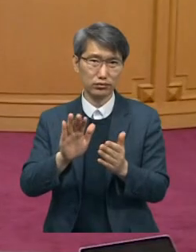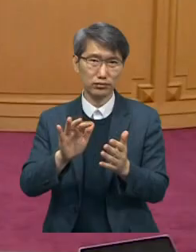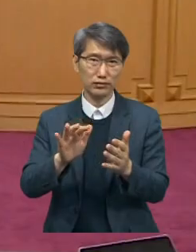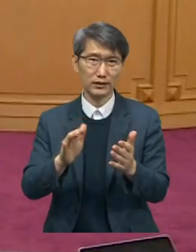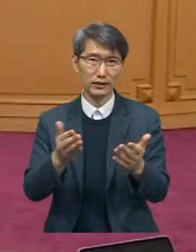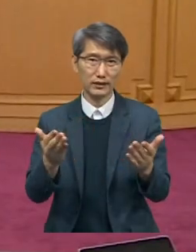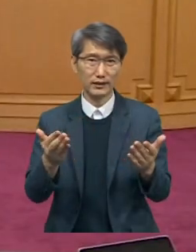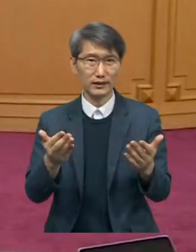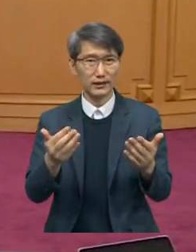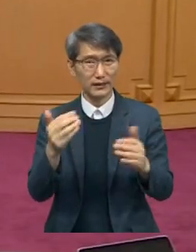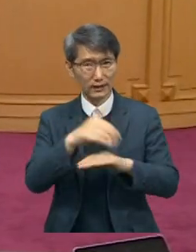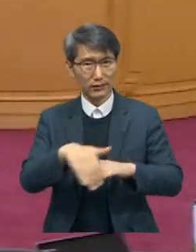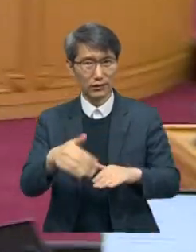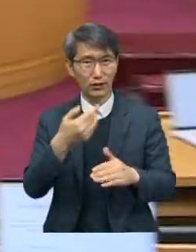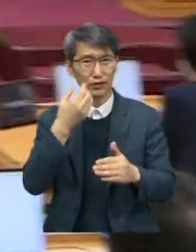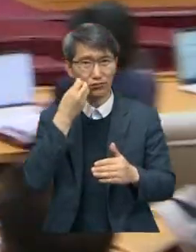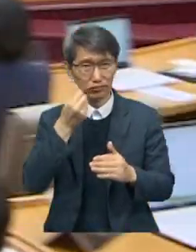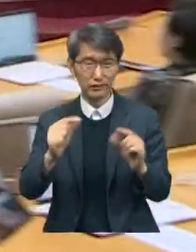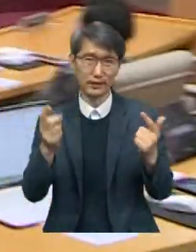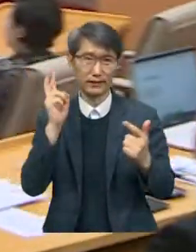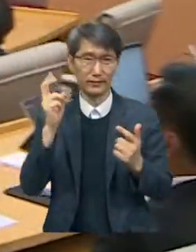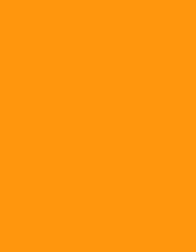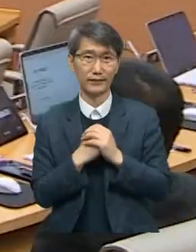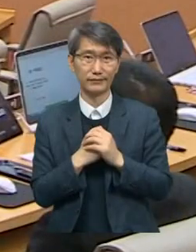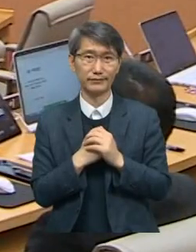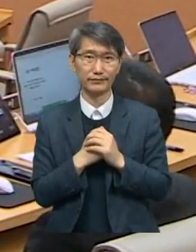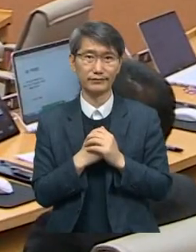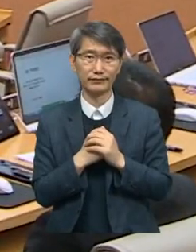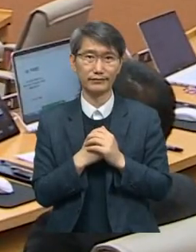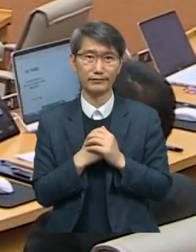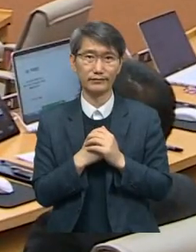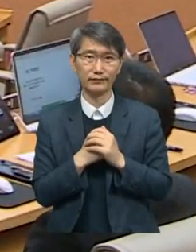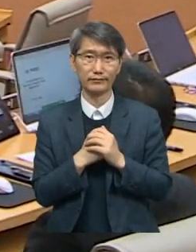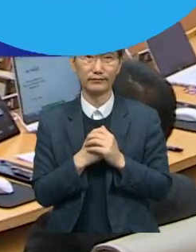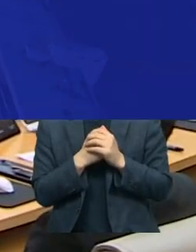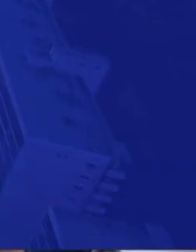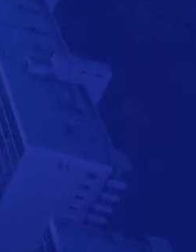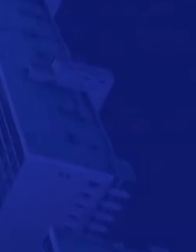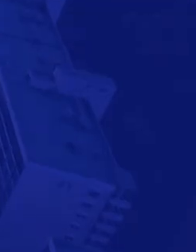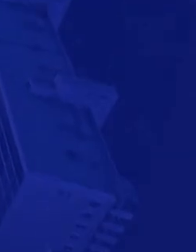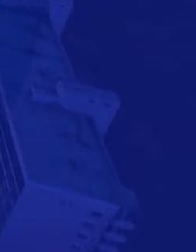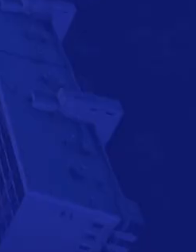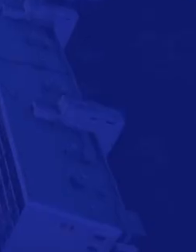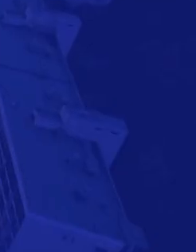일정이 순탄치 않을 전망입니다. 딜라이브 뉴스 전병천입니다.